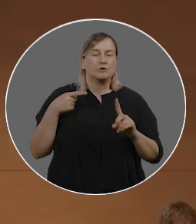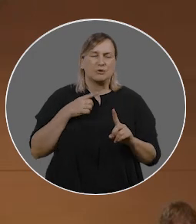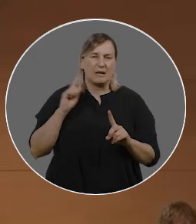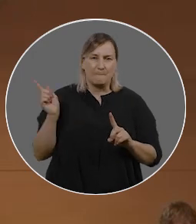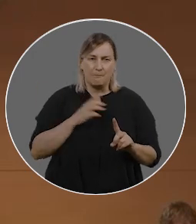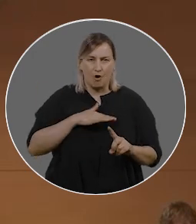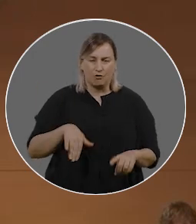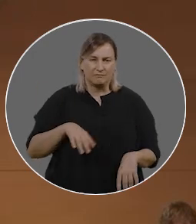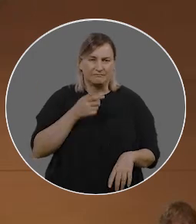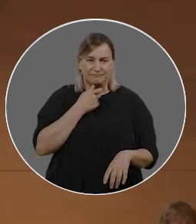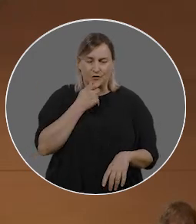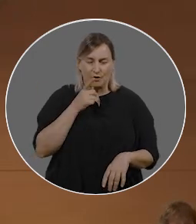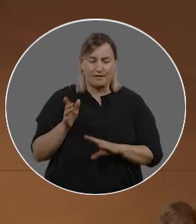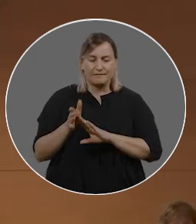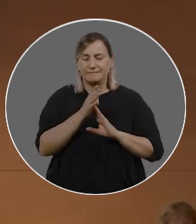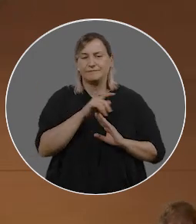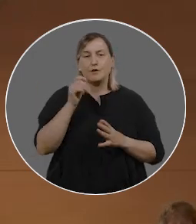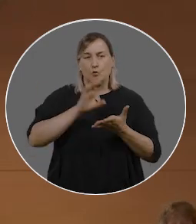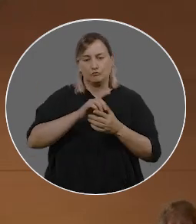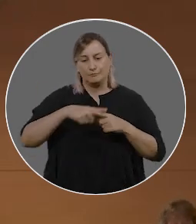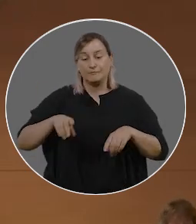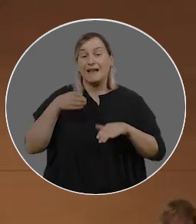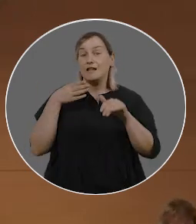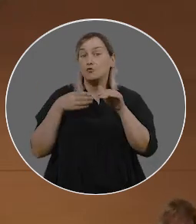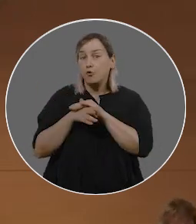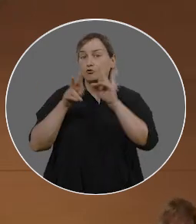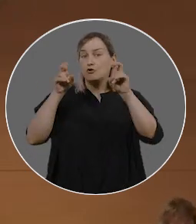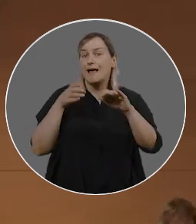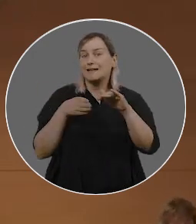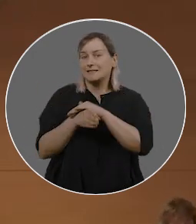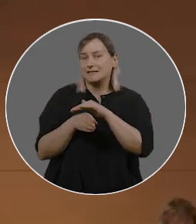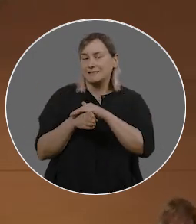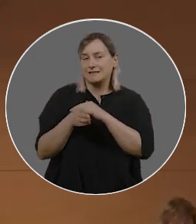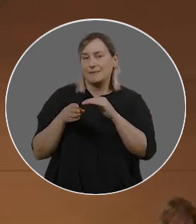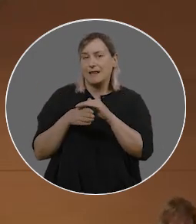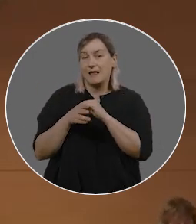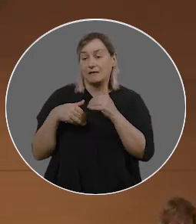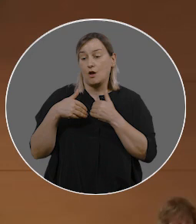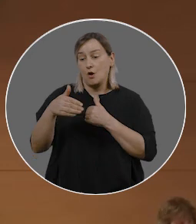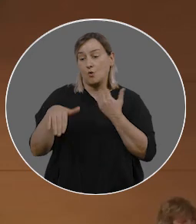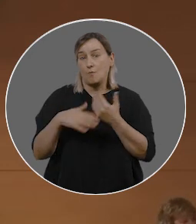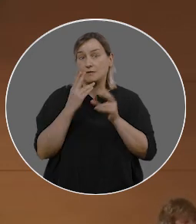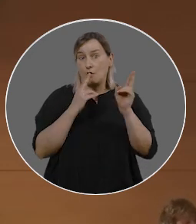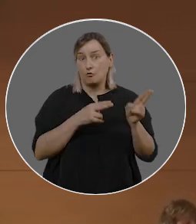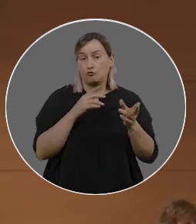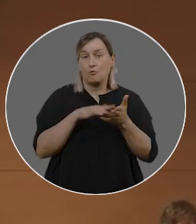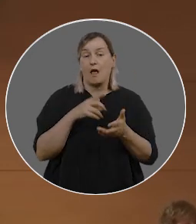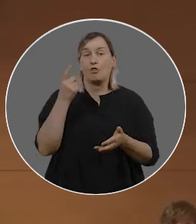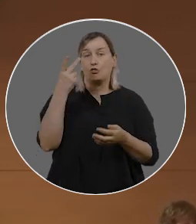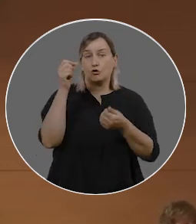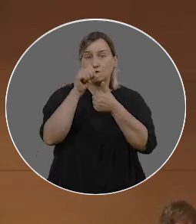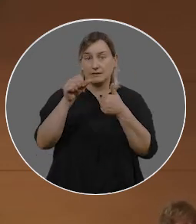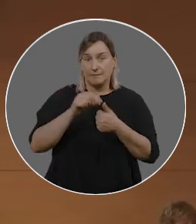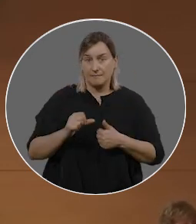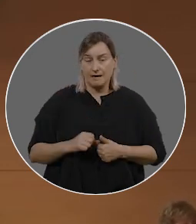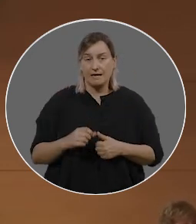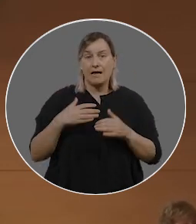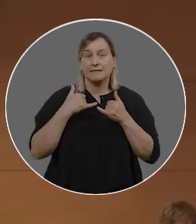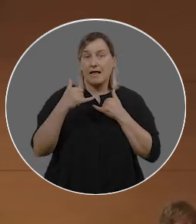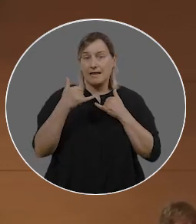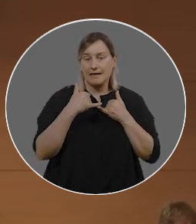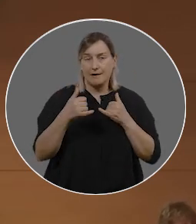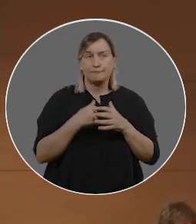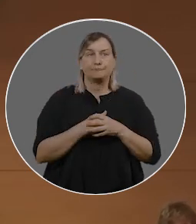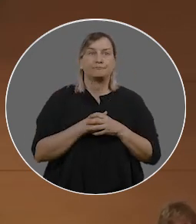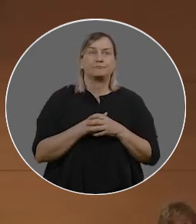També tenim una altra cosa. Tenim una introducció a l'accessibilitat, que es començarà a l'octubre, si tot va bé, i són 12 setmanes